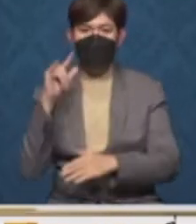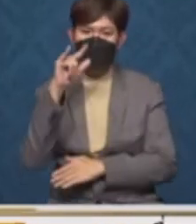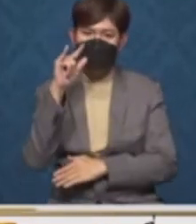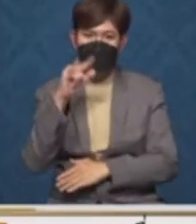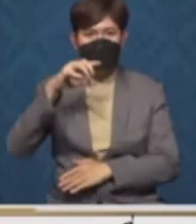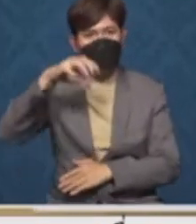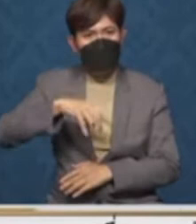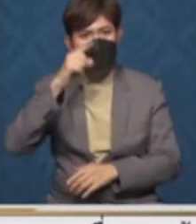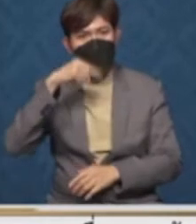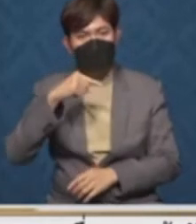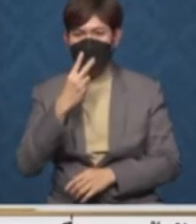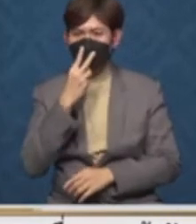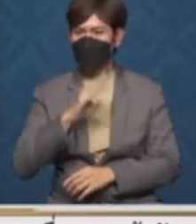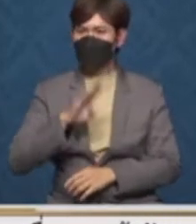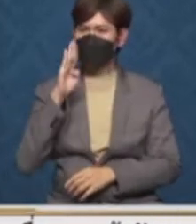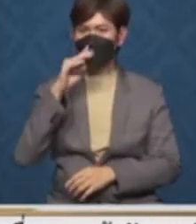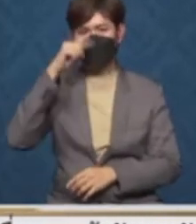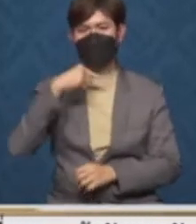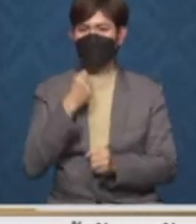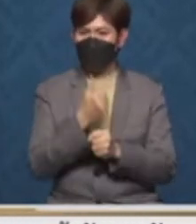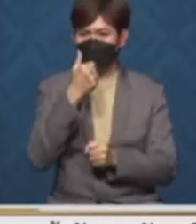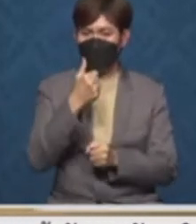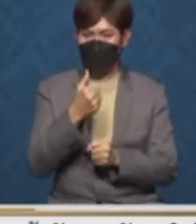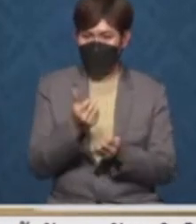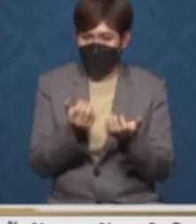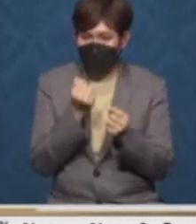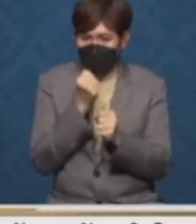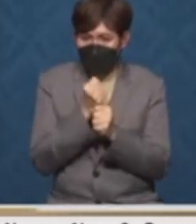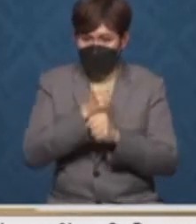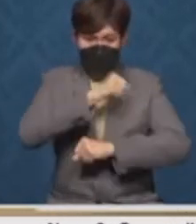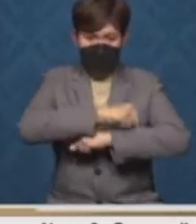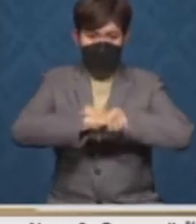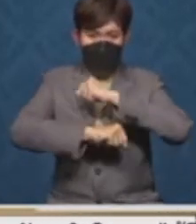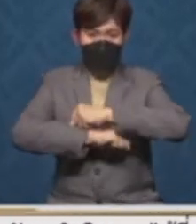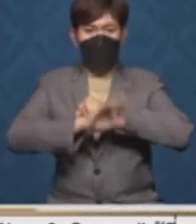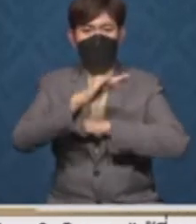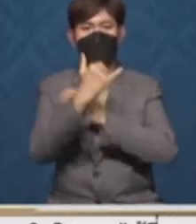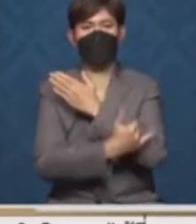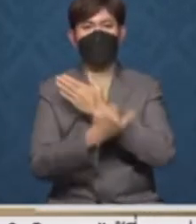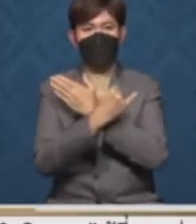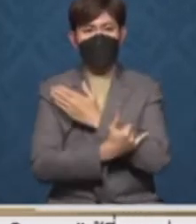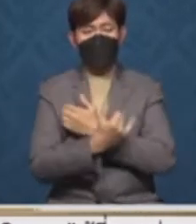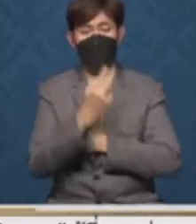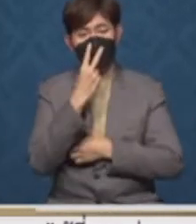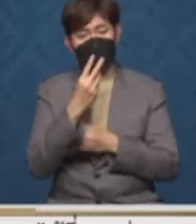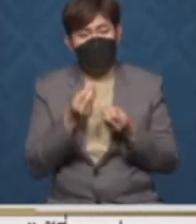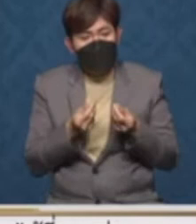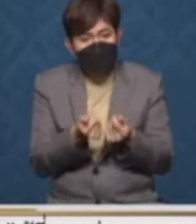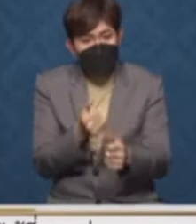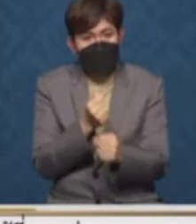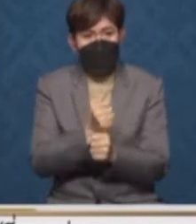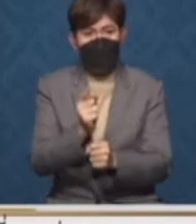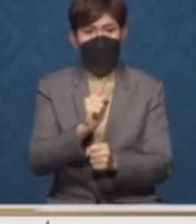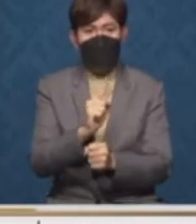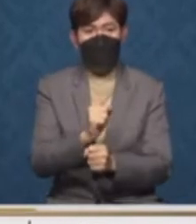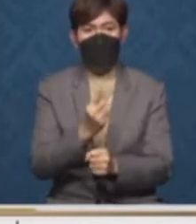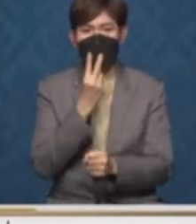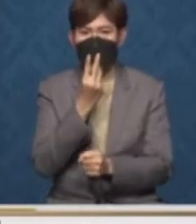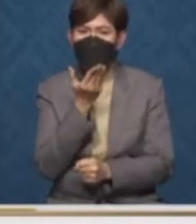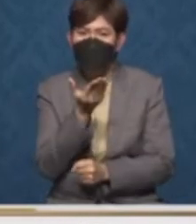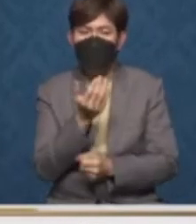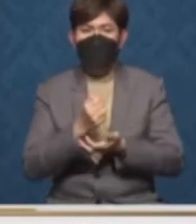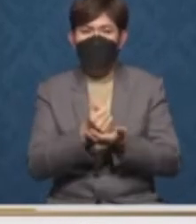ทก่อสร้างเรายังทำได้แล้วยังไปรับงานถึงต่างประเทศท่านประธานไปดูรายละเอียดสิครับว่าไอ้ที่ไปขอความช่วย